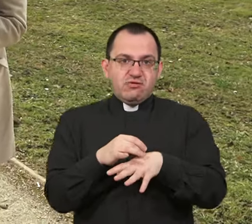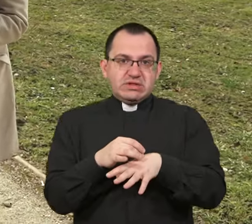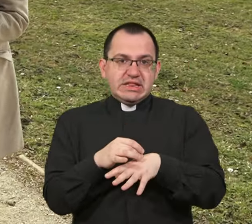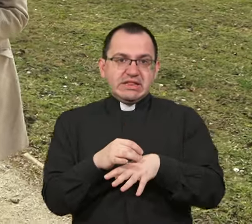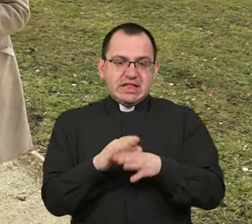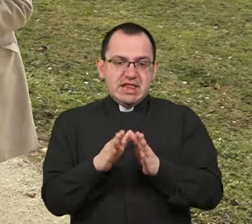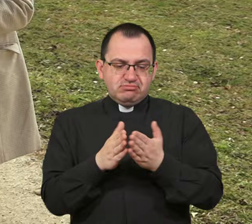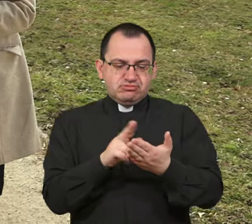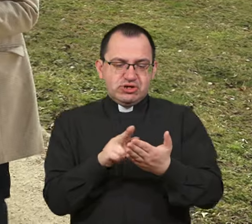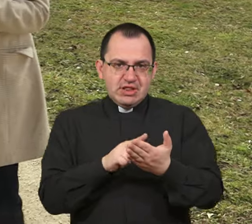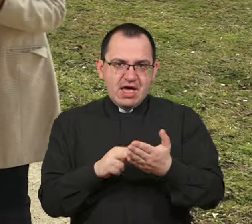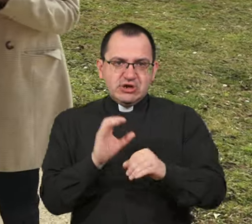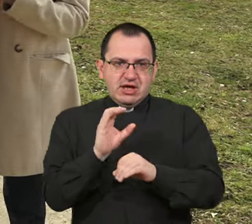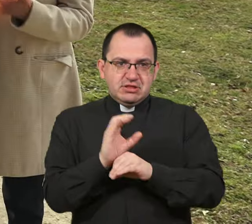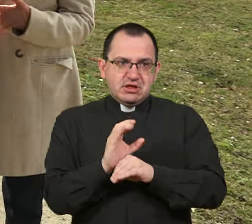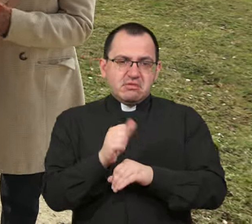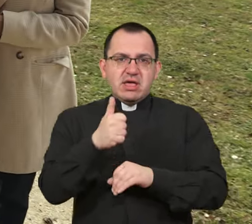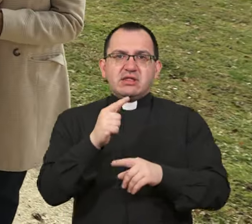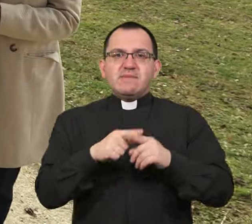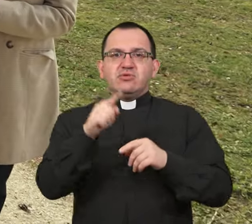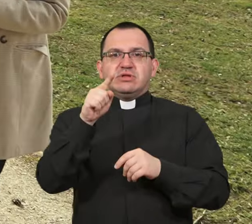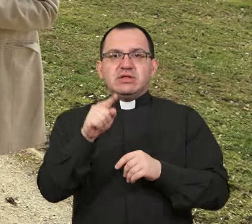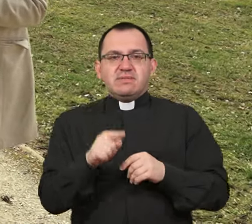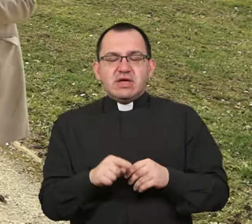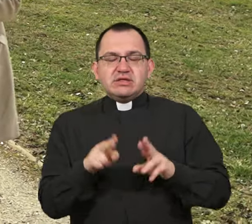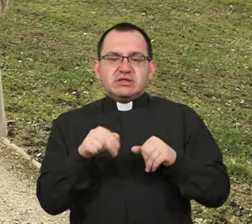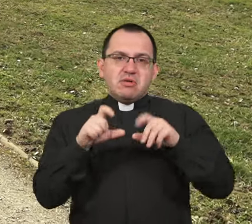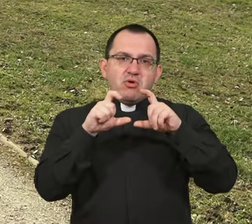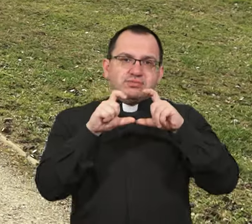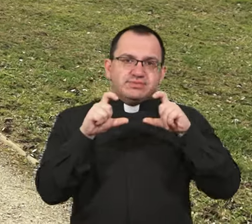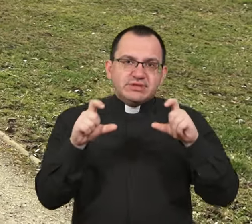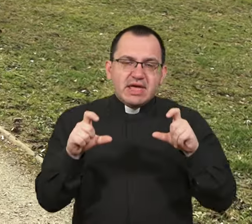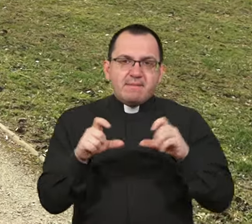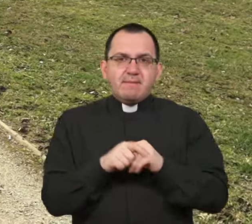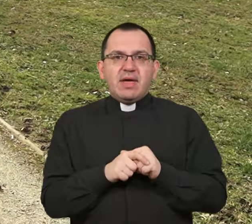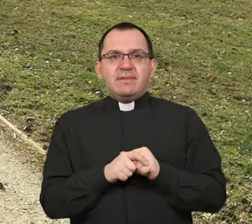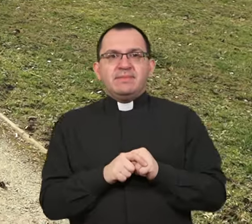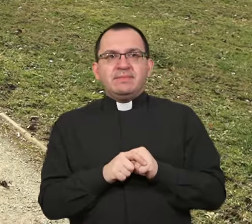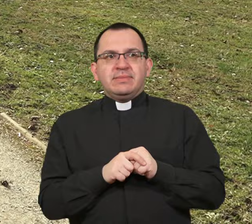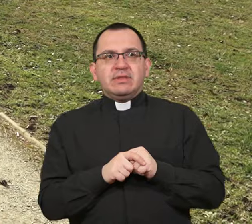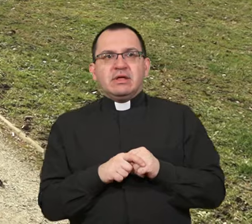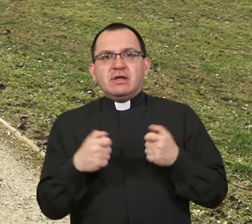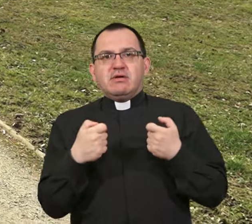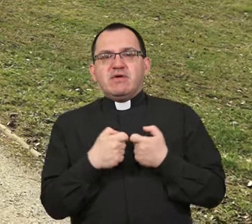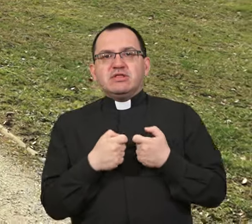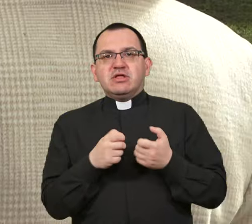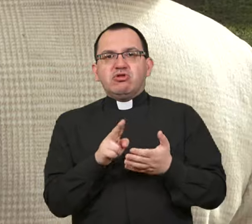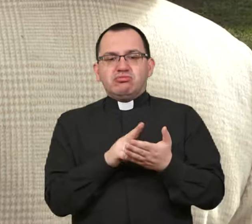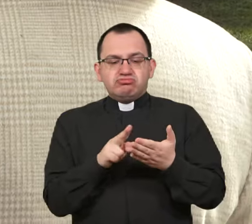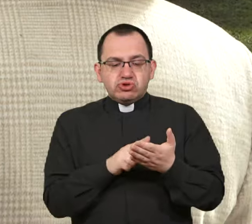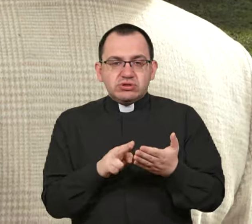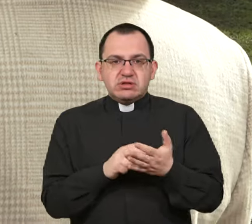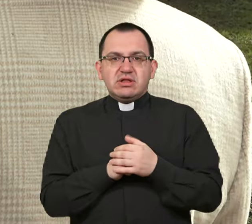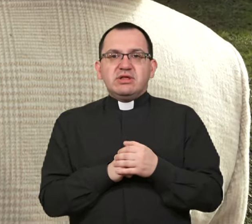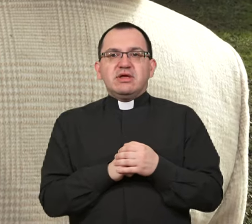čitača. I nekako jednomjesečno se mi okupljamo, imamo teme koje obrađujemo vezano uz, znači, čitanja koja